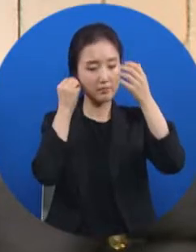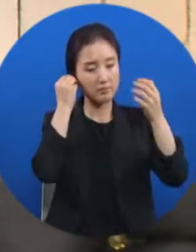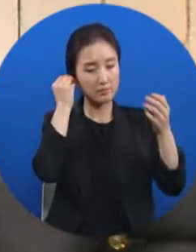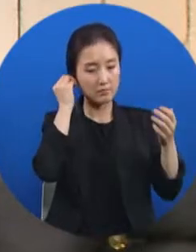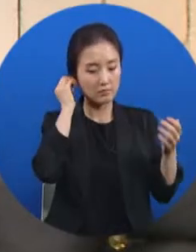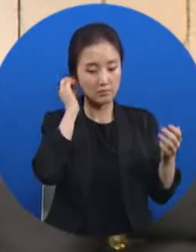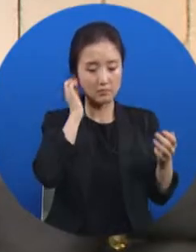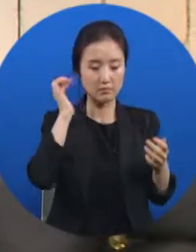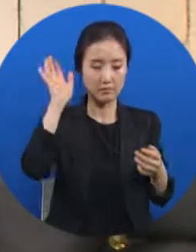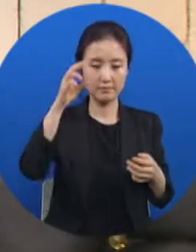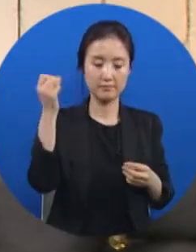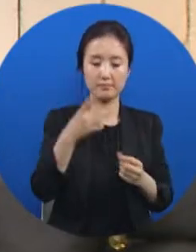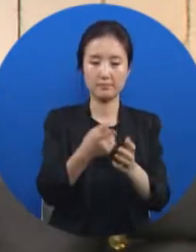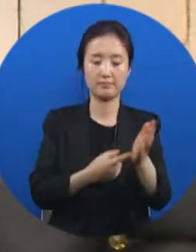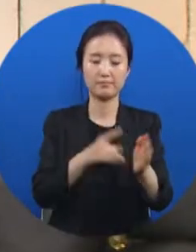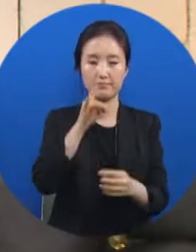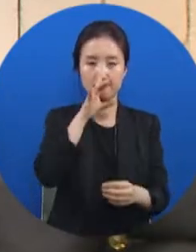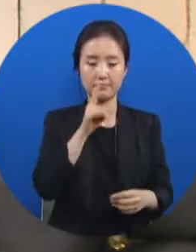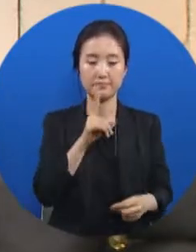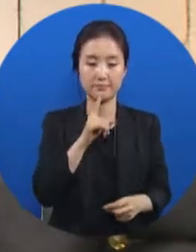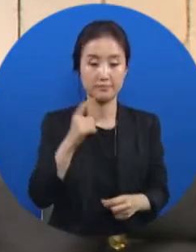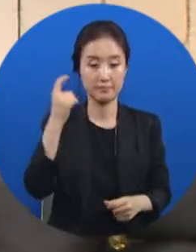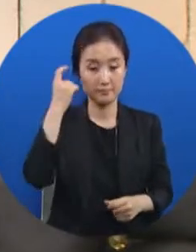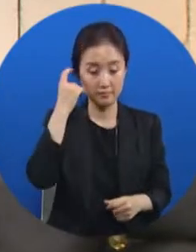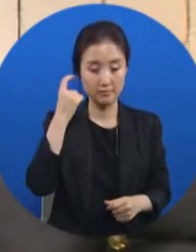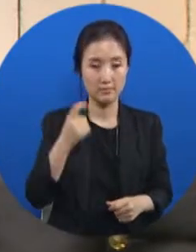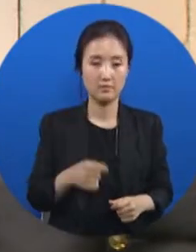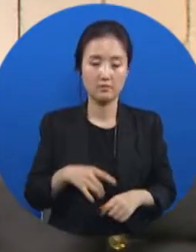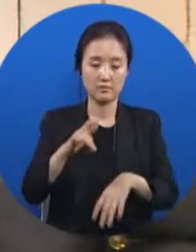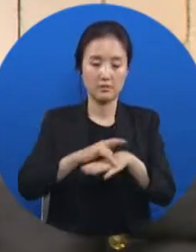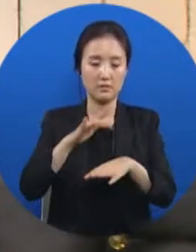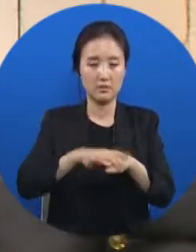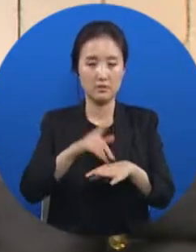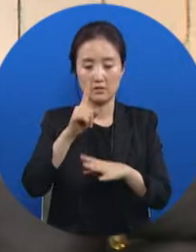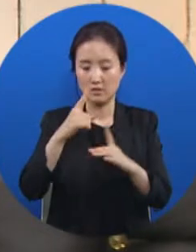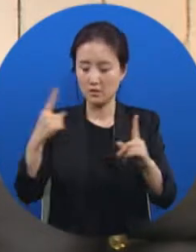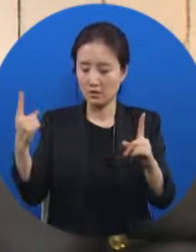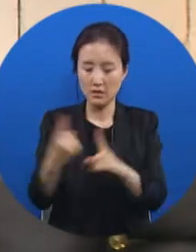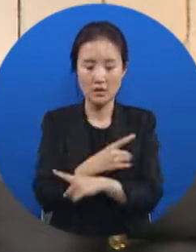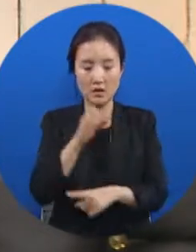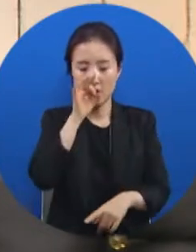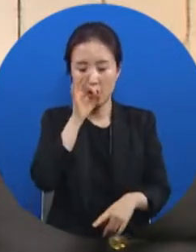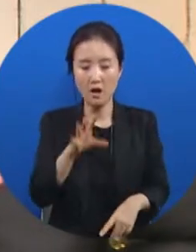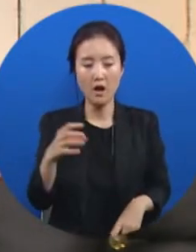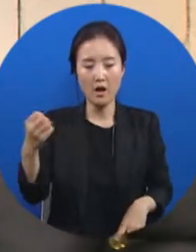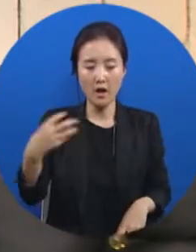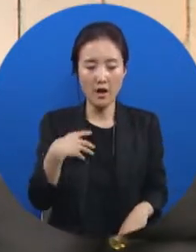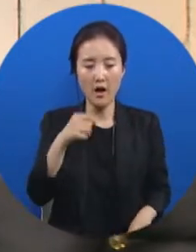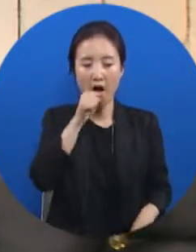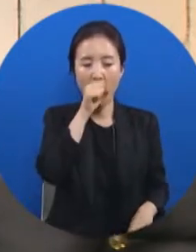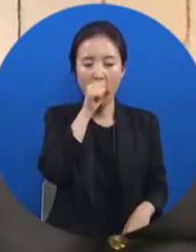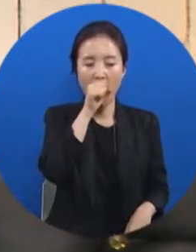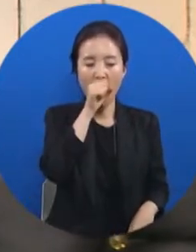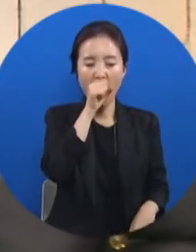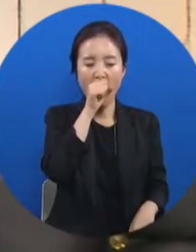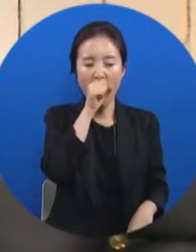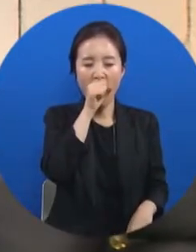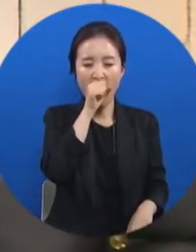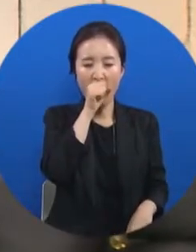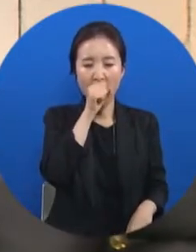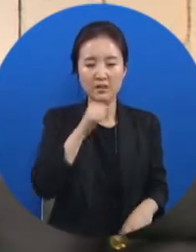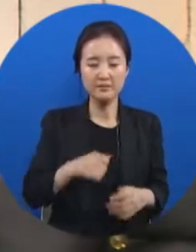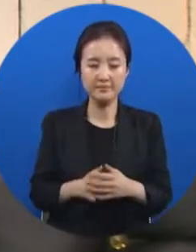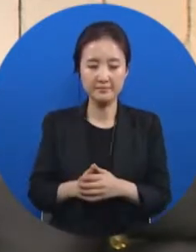예, 그렇게 하고 편안하게 계셨는데 이게 습관이 한 번에 못 바뀌는 거예요. 그러니까 먹는 게 조절이 안 되고. 그렇지 않습니까?